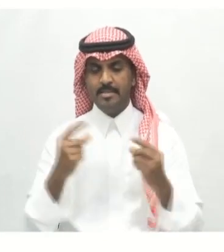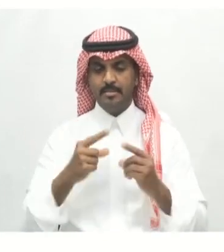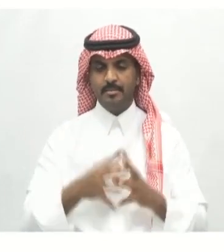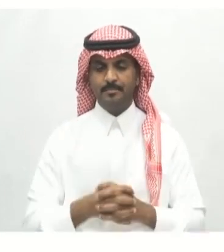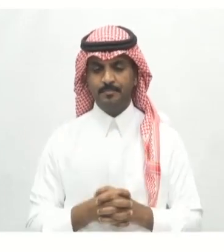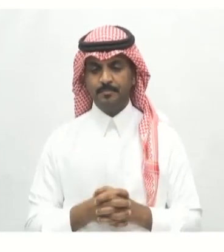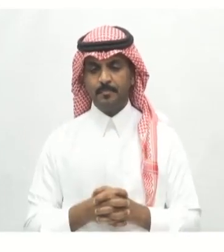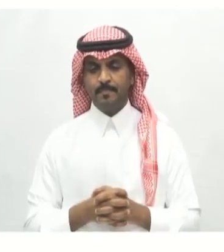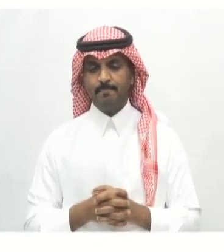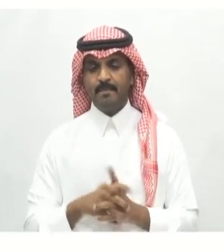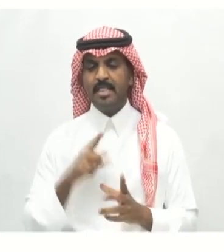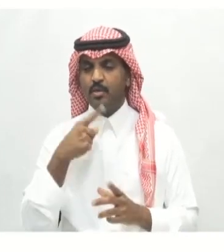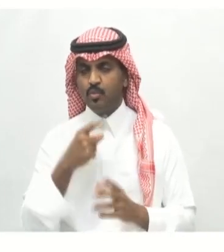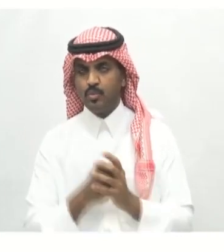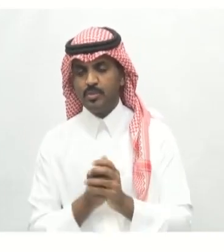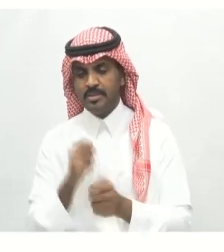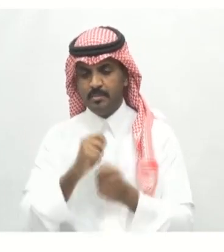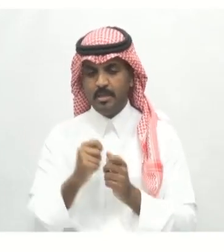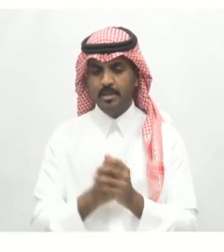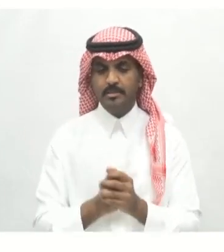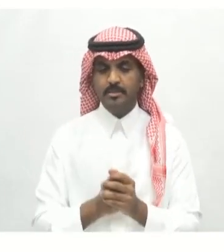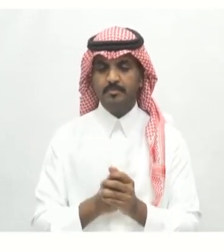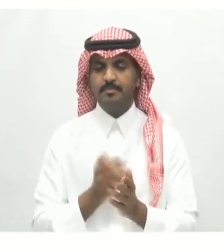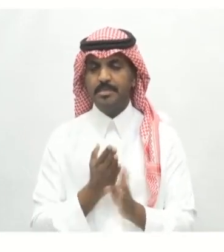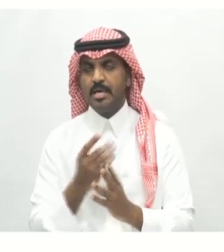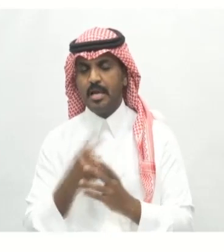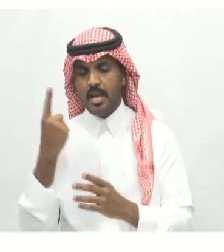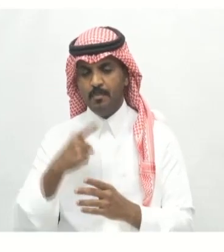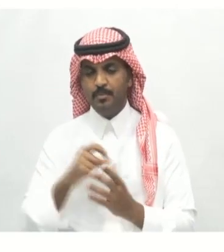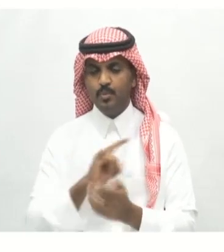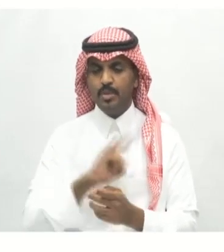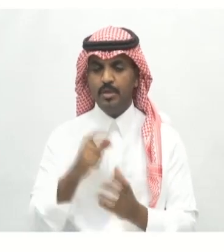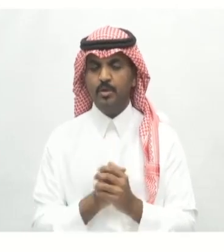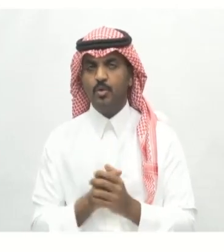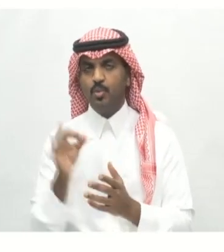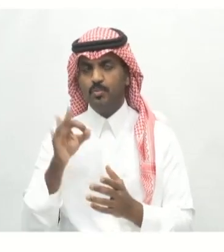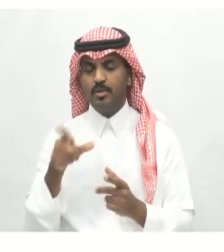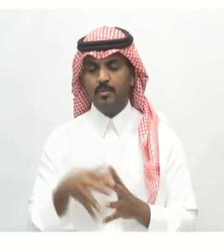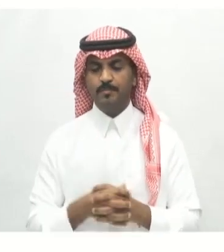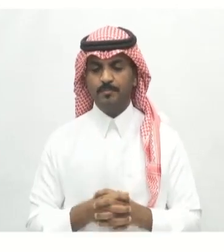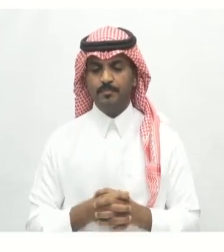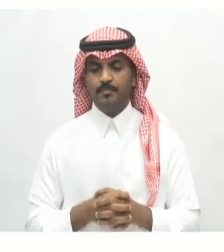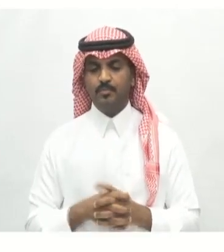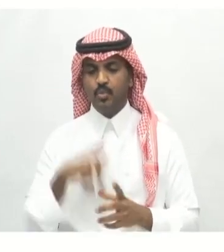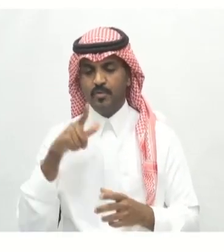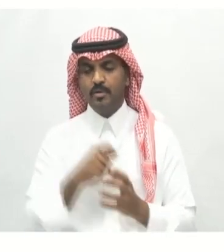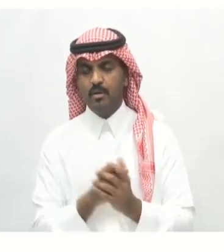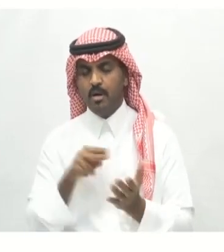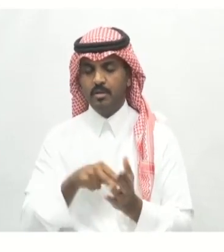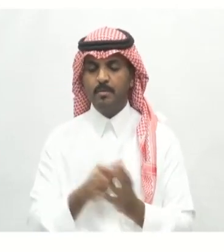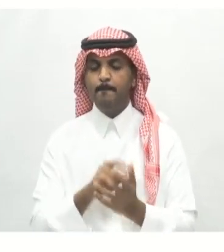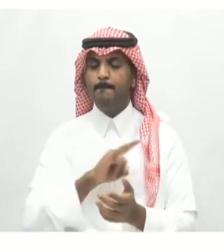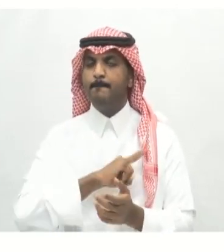الاستدلال وكذلك ان تذكروا استعمالات صيغ الامر والنهي وتمثل لها ايضا ان توضحوا